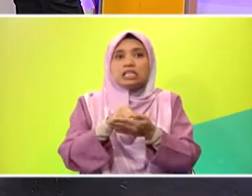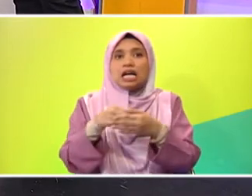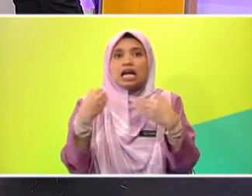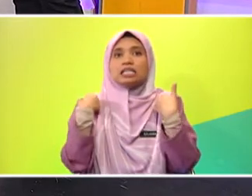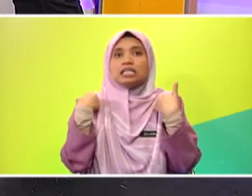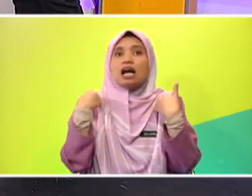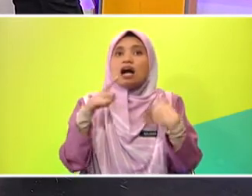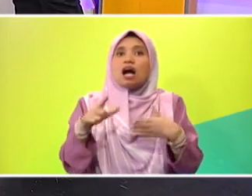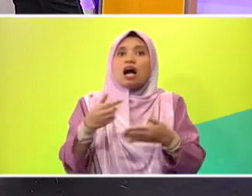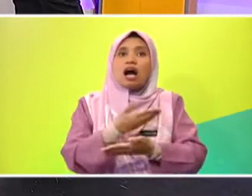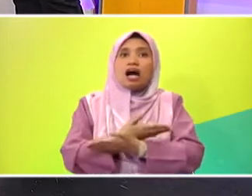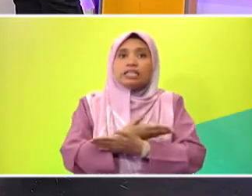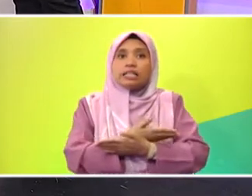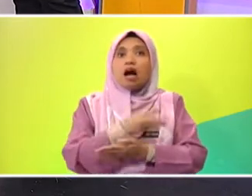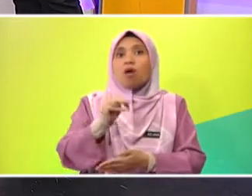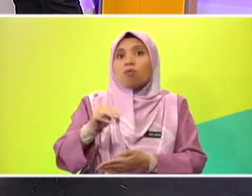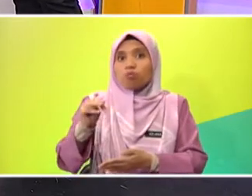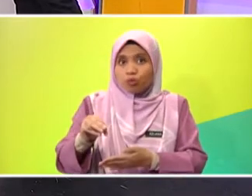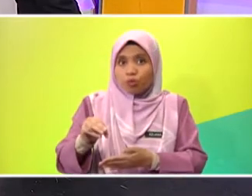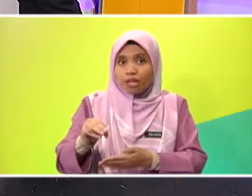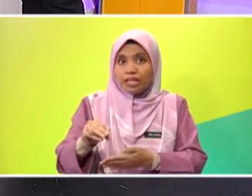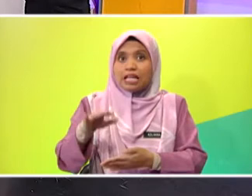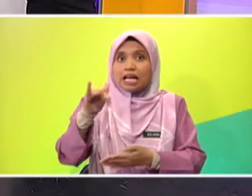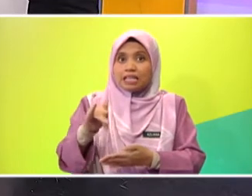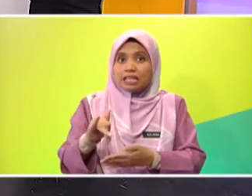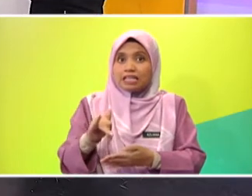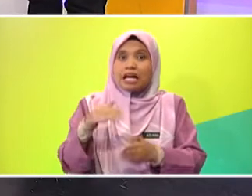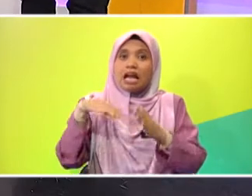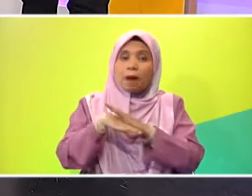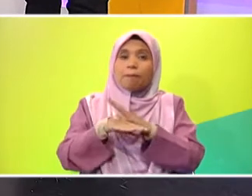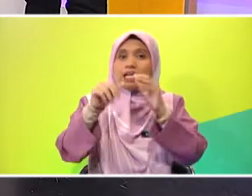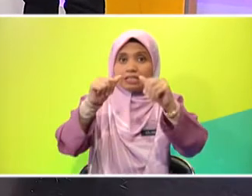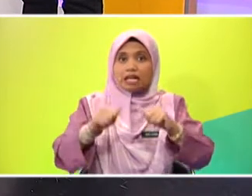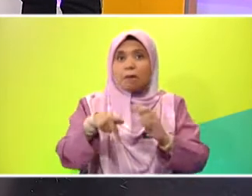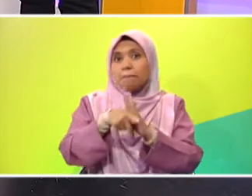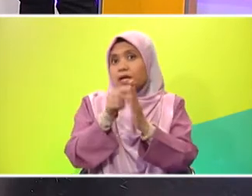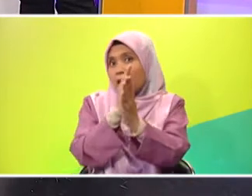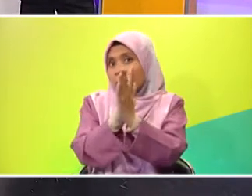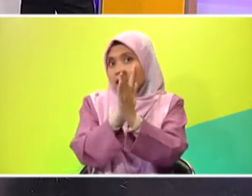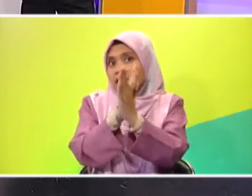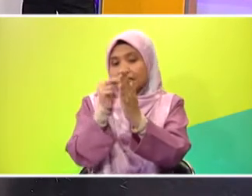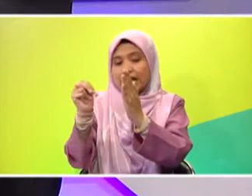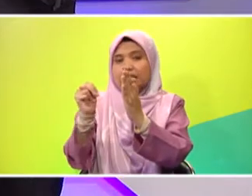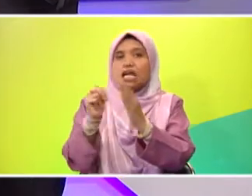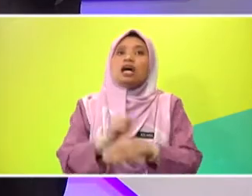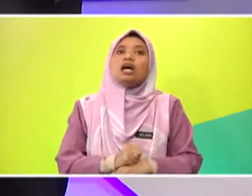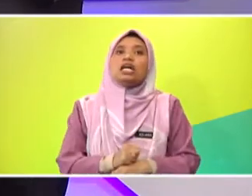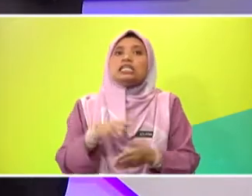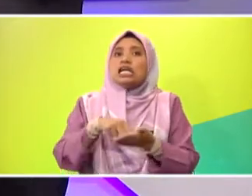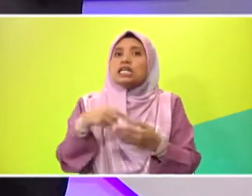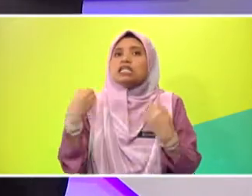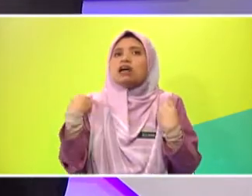anak-anak muda sekolah ini adalah acara pewarisan untuk pengetahuan Kak Ina acara pewarisan inilah acak ramai